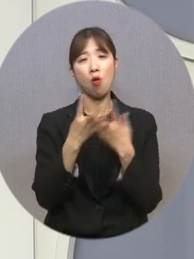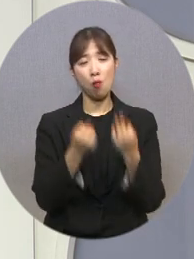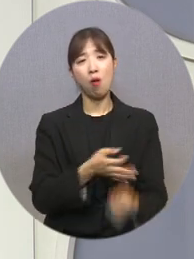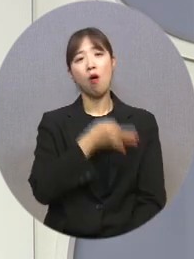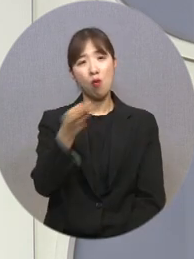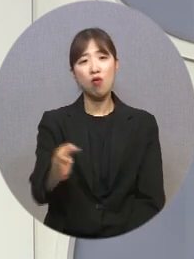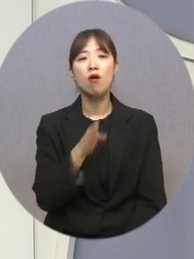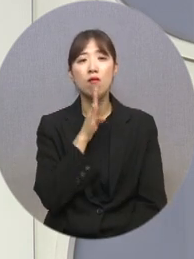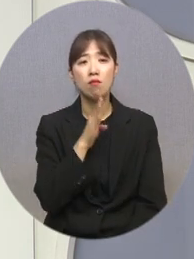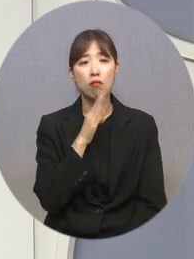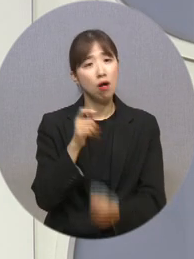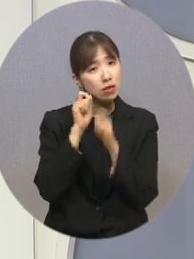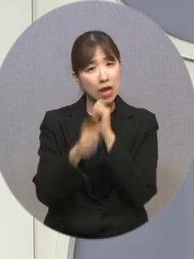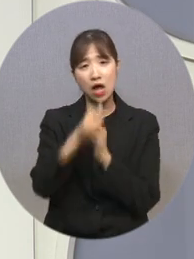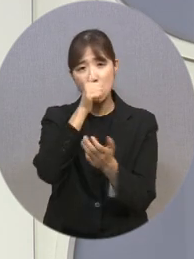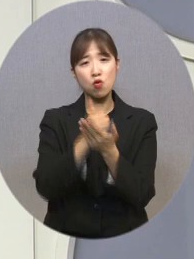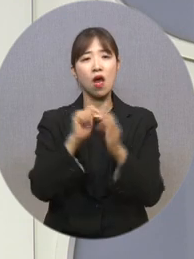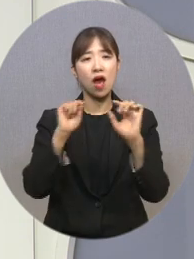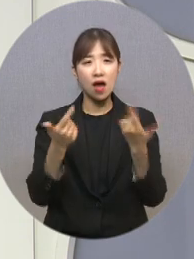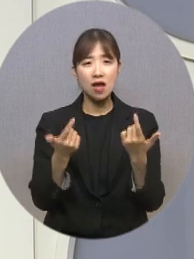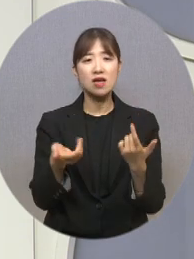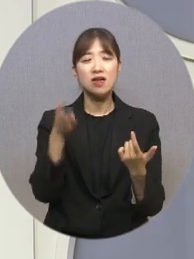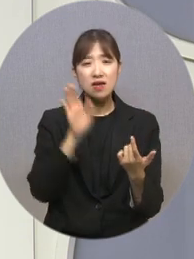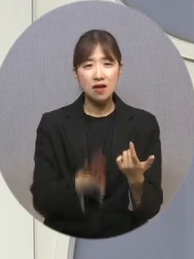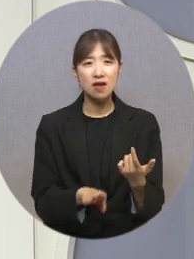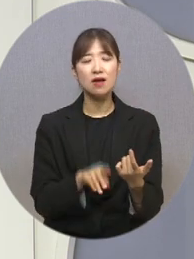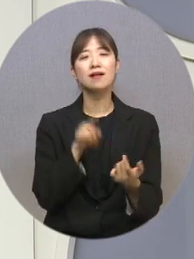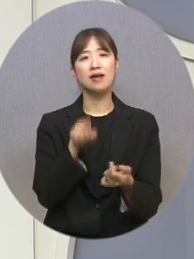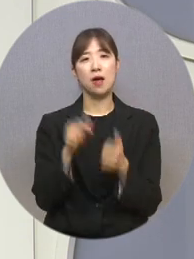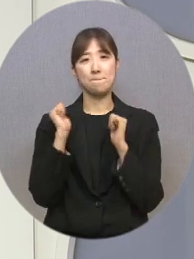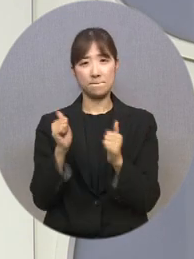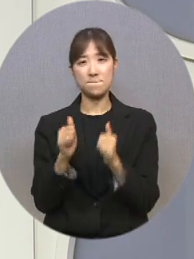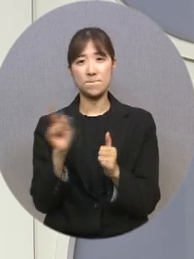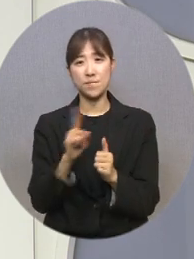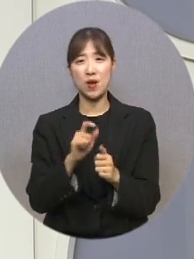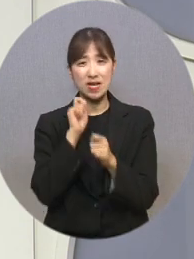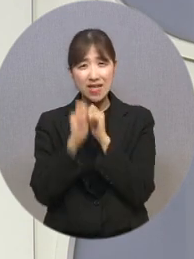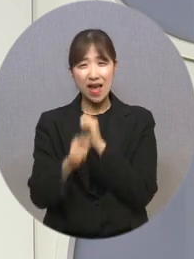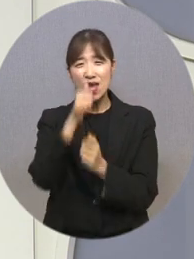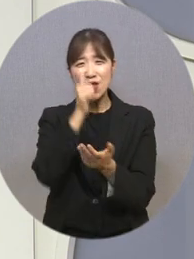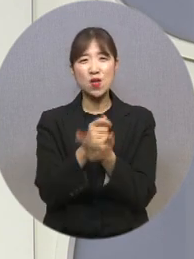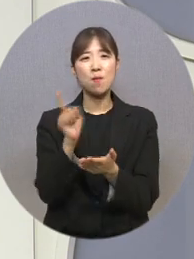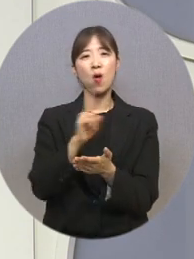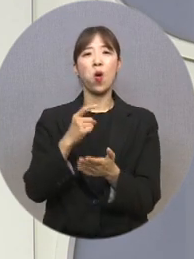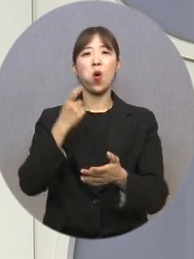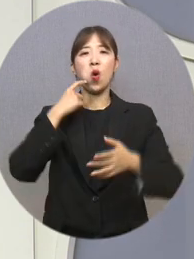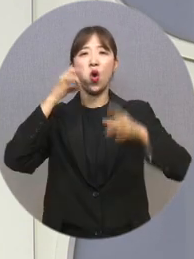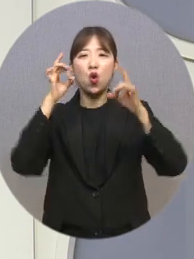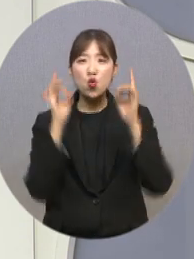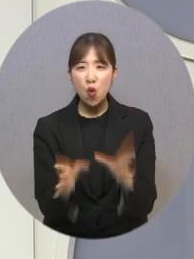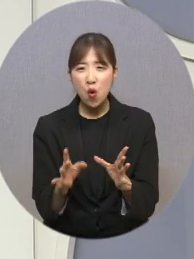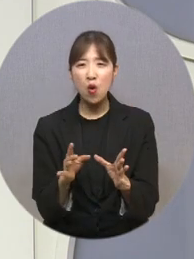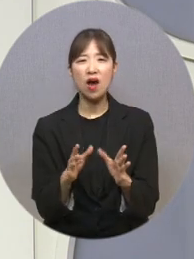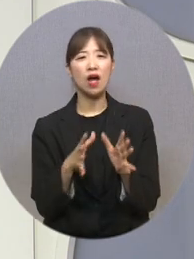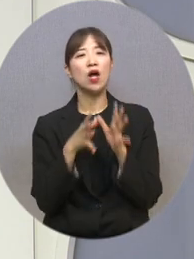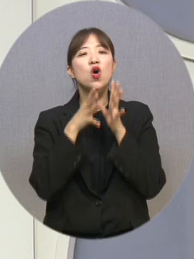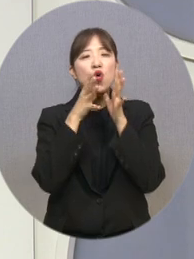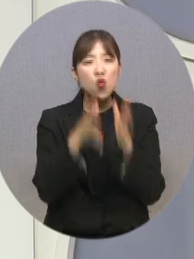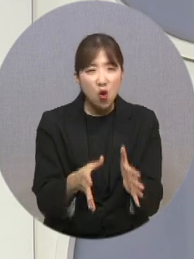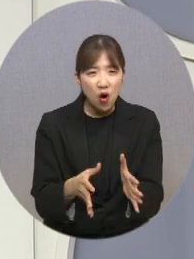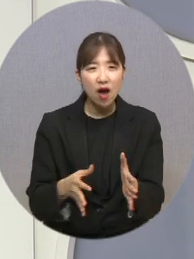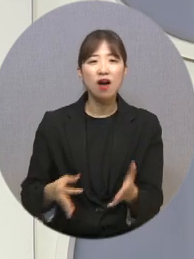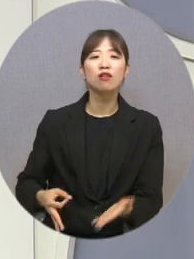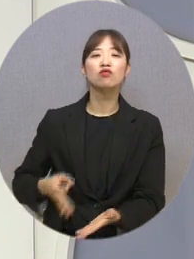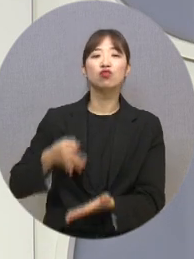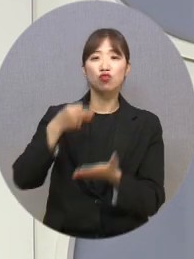이자를 더 줬는데 이거 사기죄 아닙니다 이렇게 주장을 했는데 법원에서 사기죄라고 하는 거는 속여서 속아서